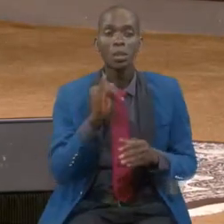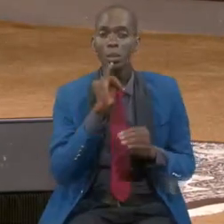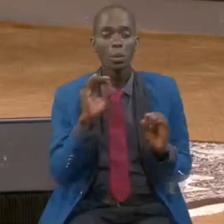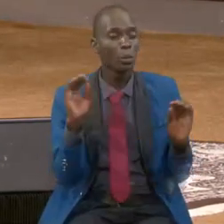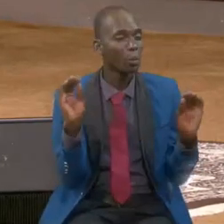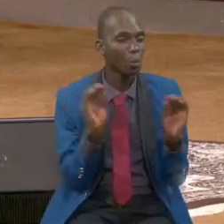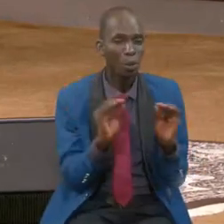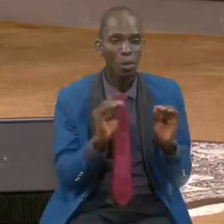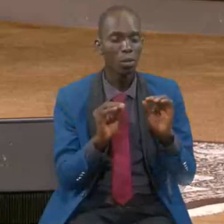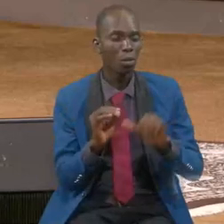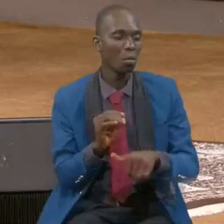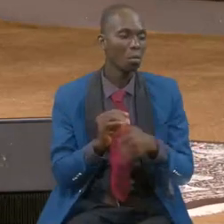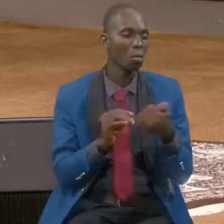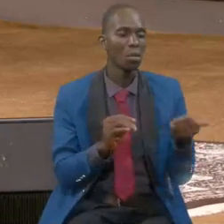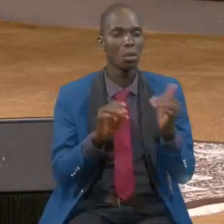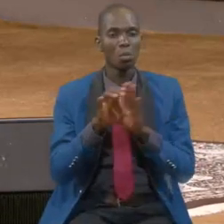ceci.